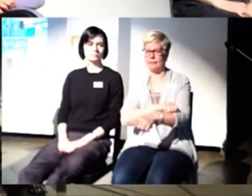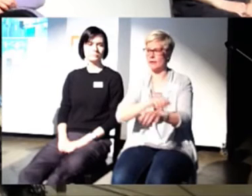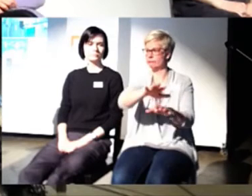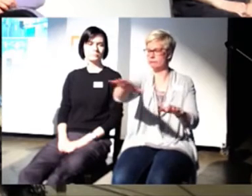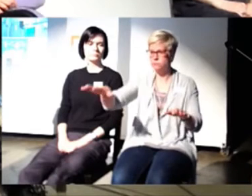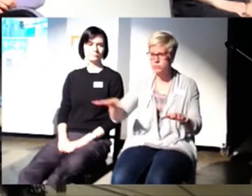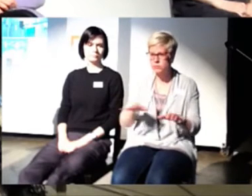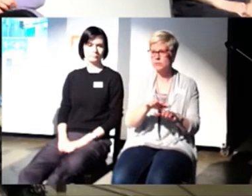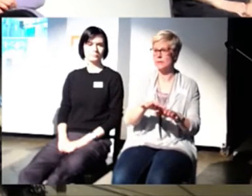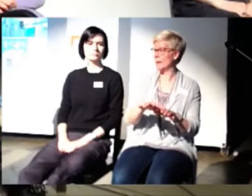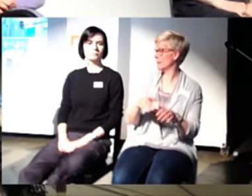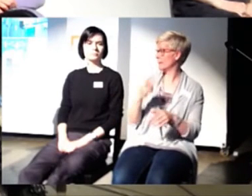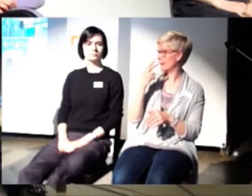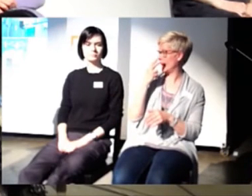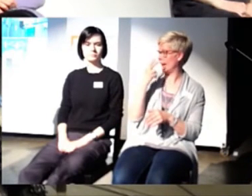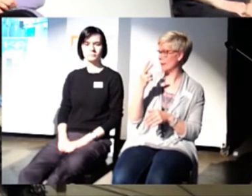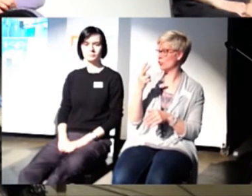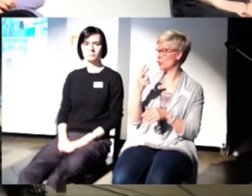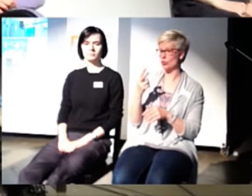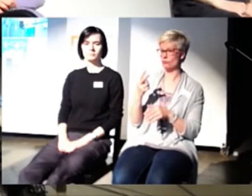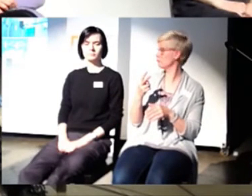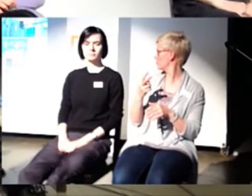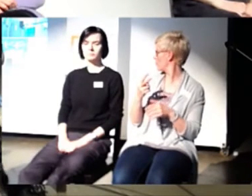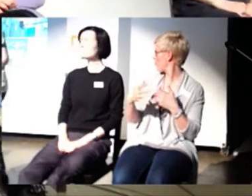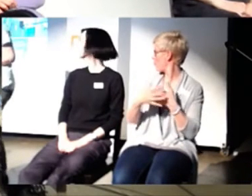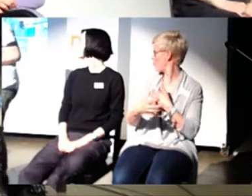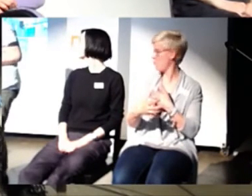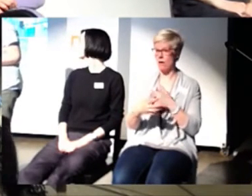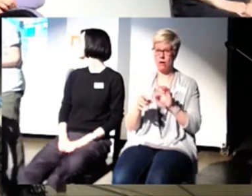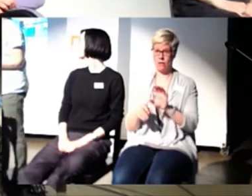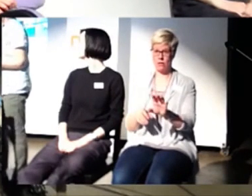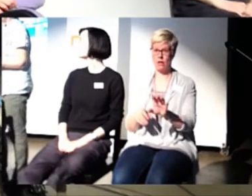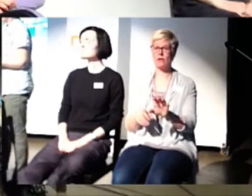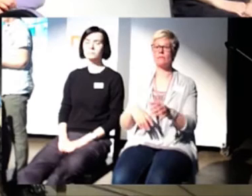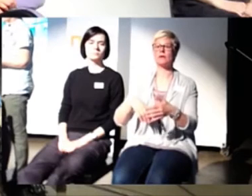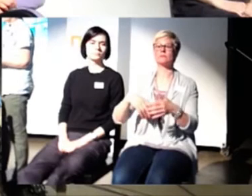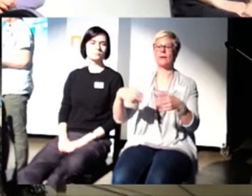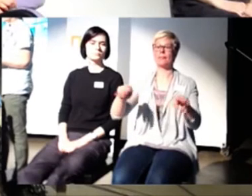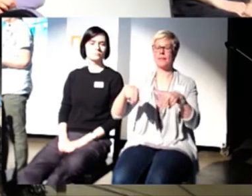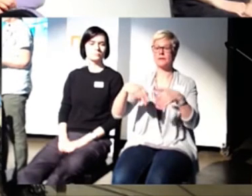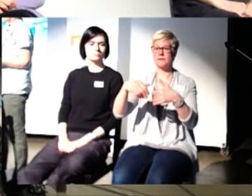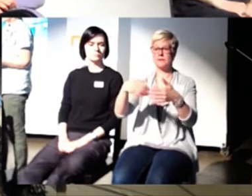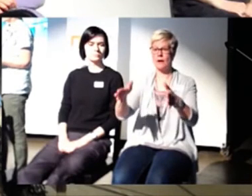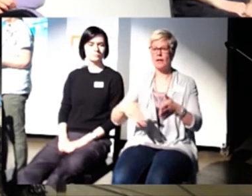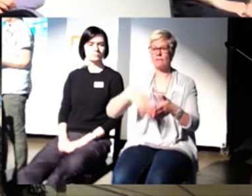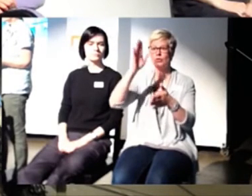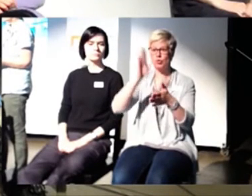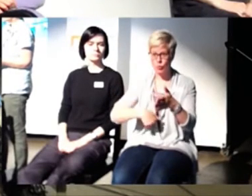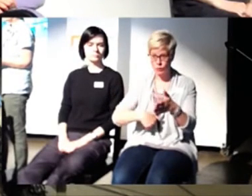ovat nyt kuvat tulossa tyhjästä tanssisalista, missä näkyy rampi, mitä on